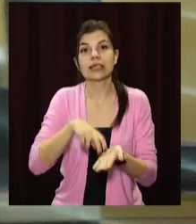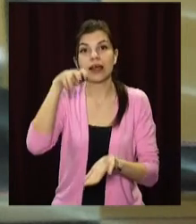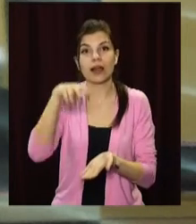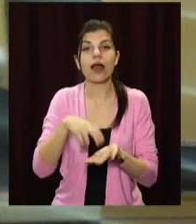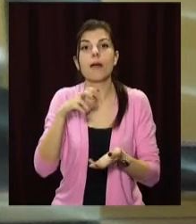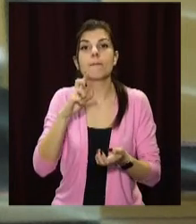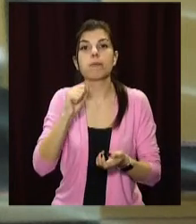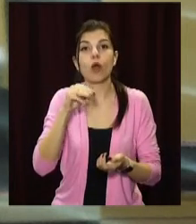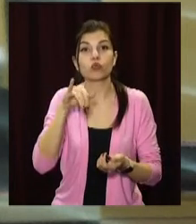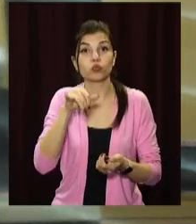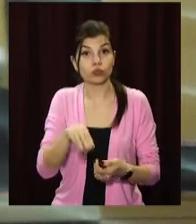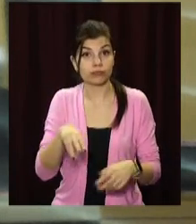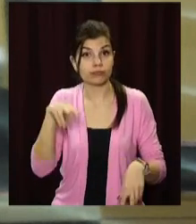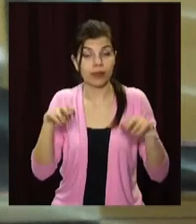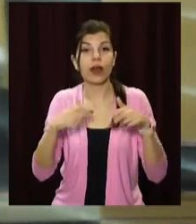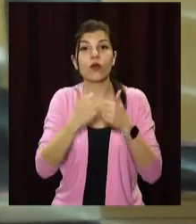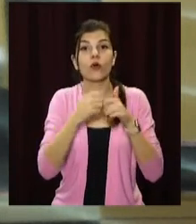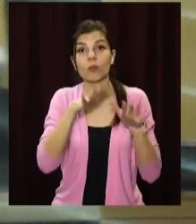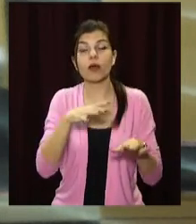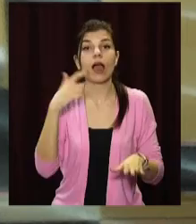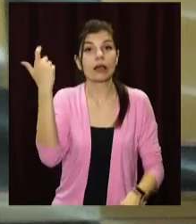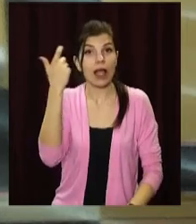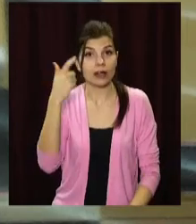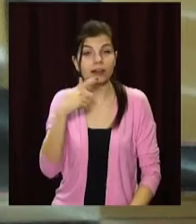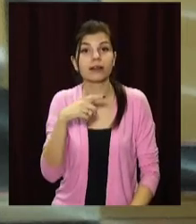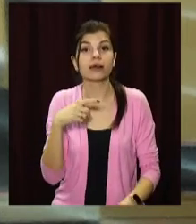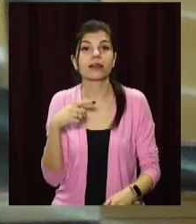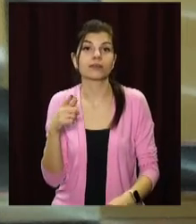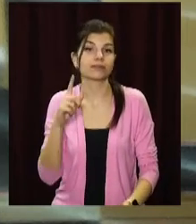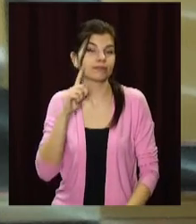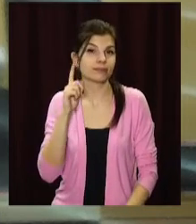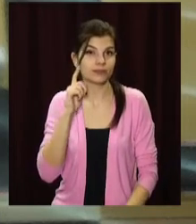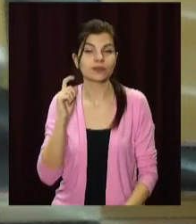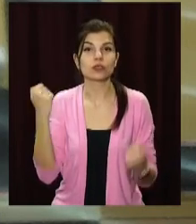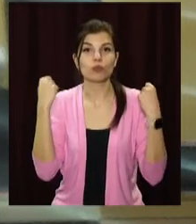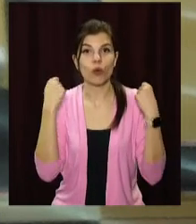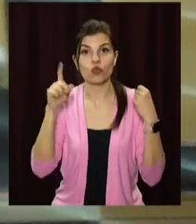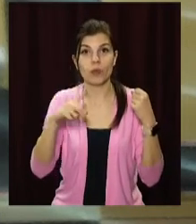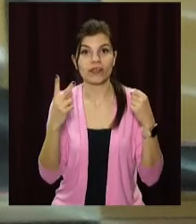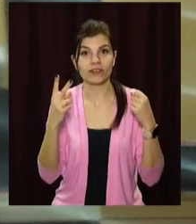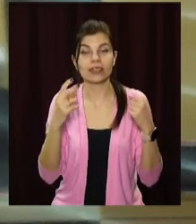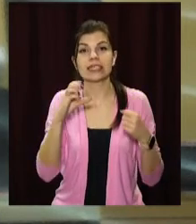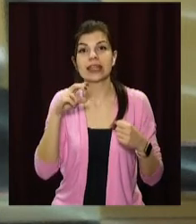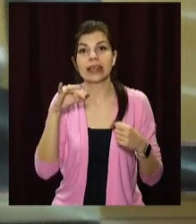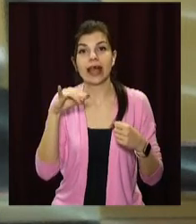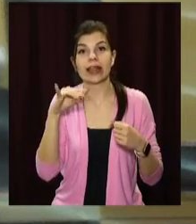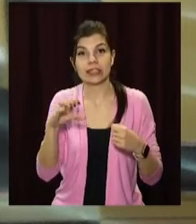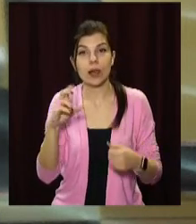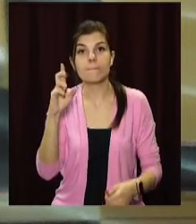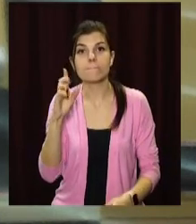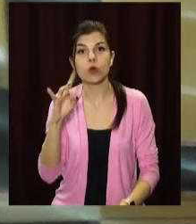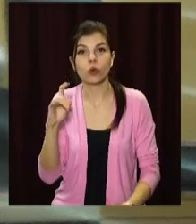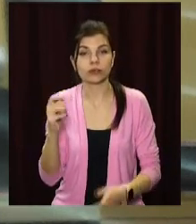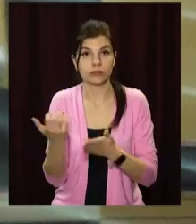на батуті. На турнірі у Харкові вихованець Дніпровської дитячо-юнацької спортшколи номер 2 Денис Телюк виборов бронзу